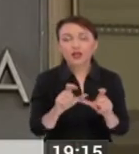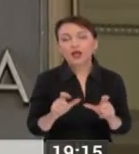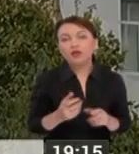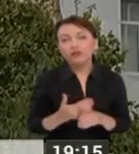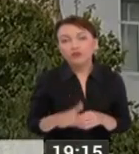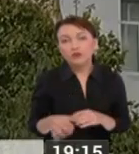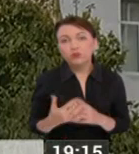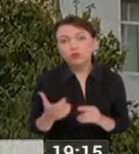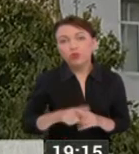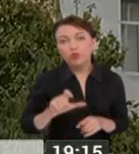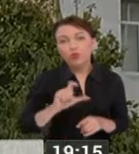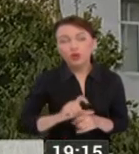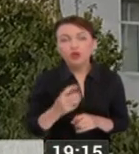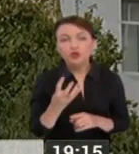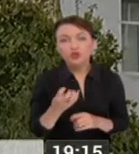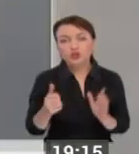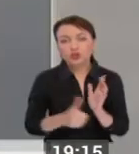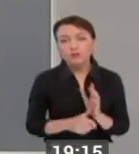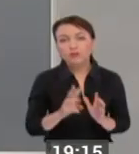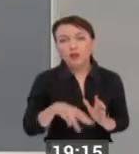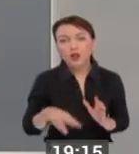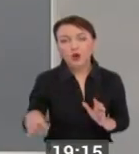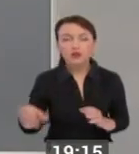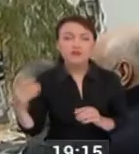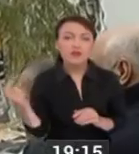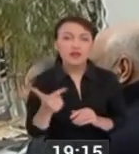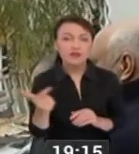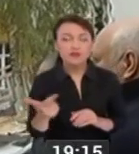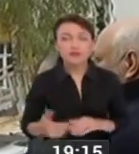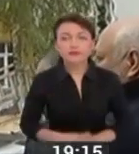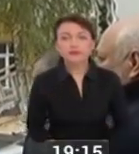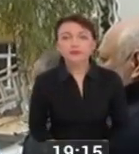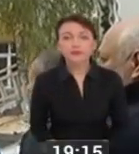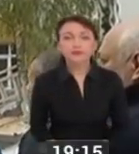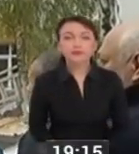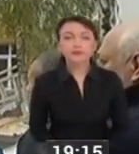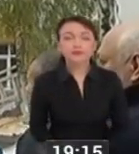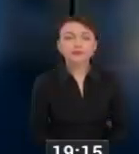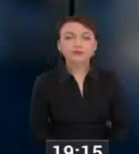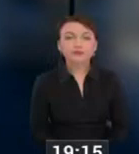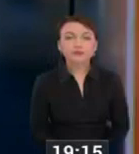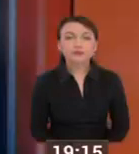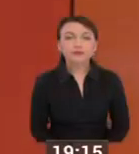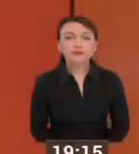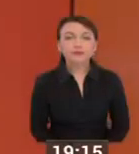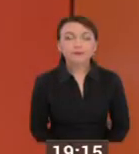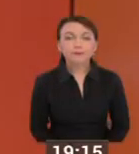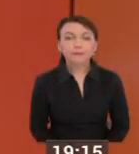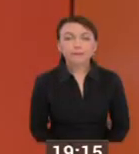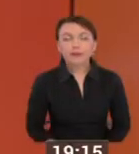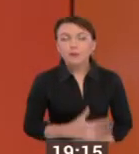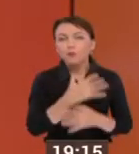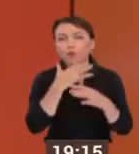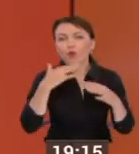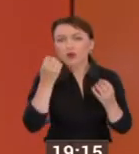понад 406 мільйонів гривень. Богдан Бурненко, Дмитро Кокотов, телеканал Київ. Море